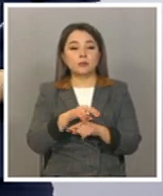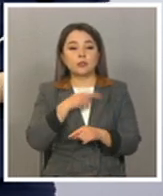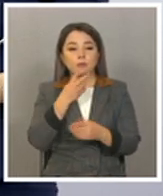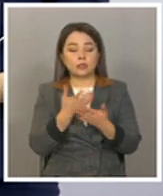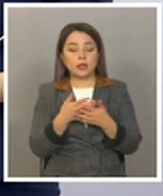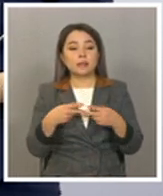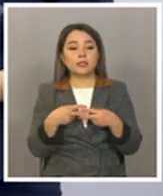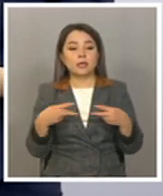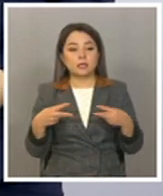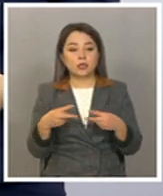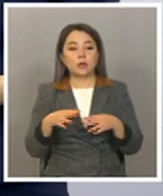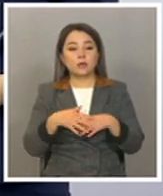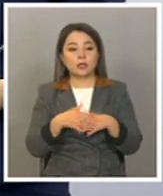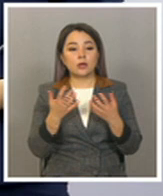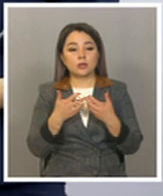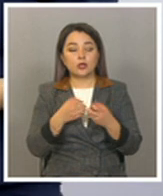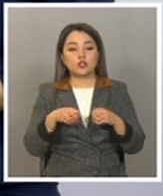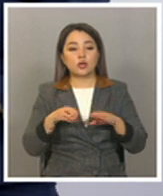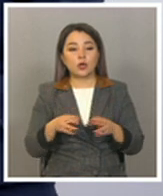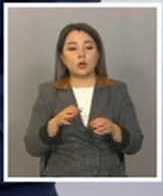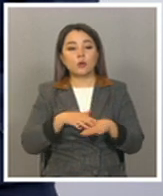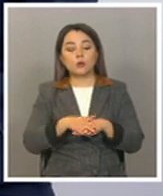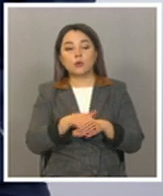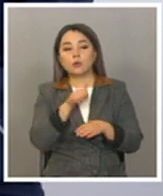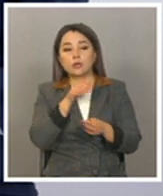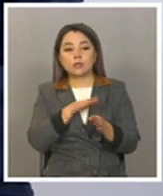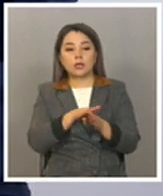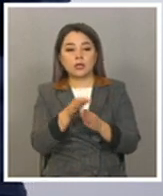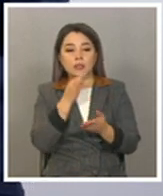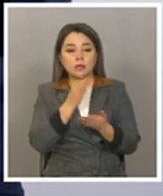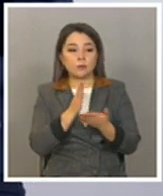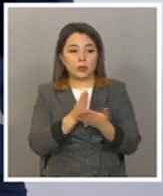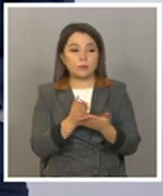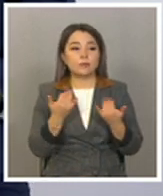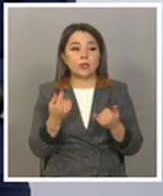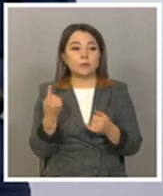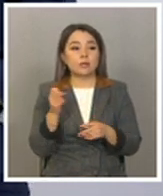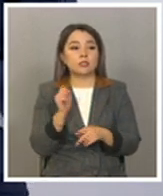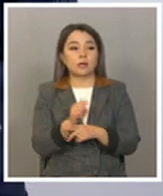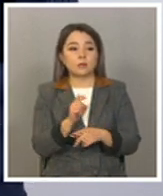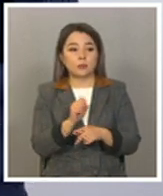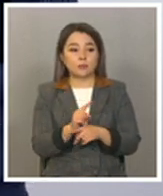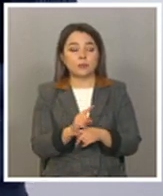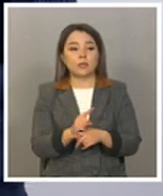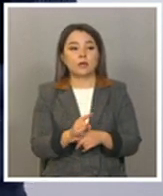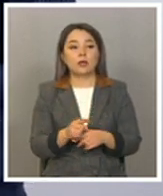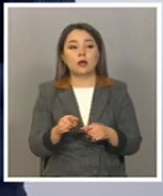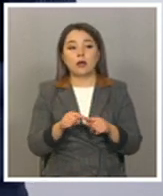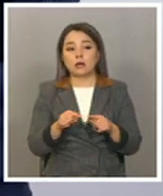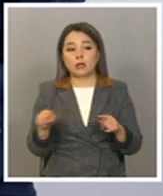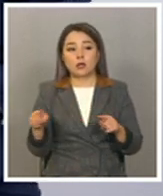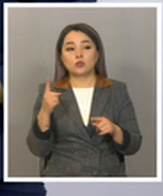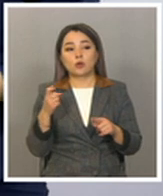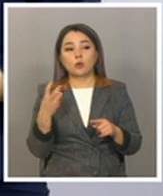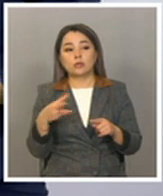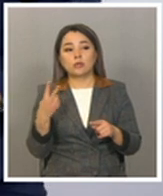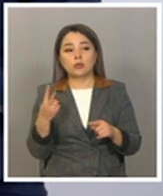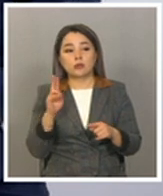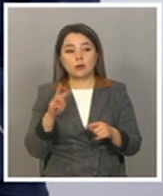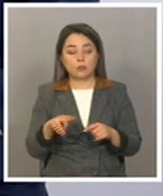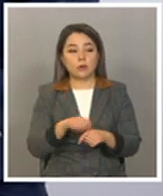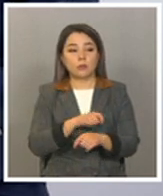теңдеу құру арқылы шешуді орындайық. Бірінші тапсырма, аралығы 132 километр